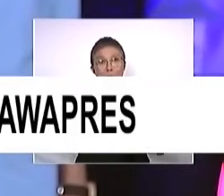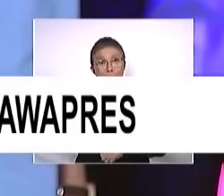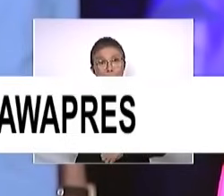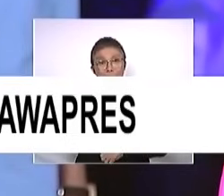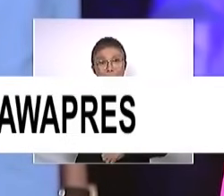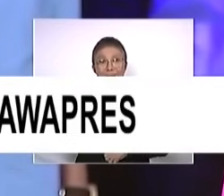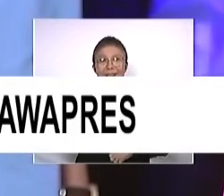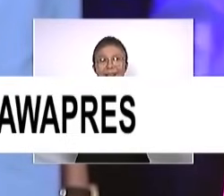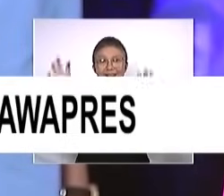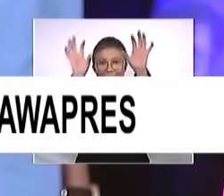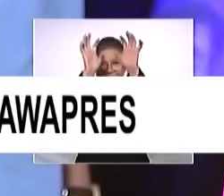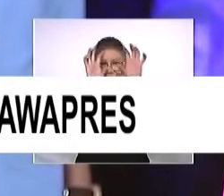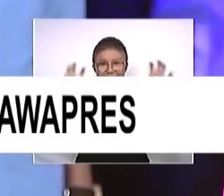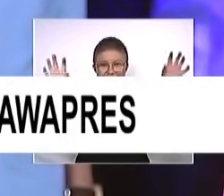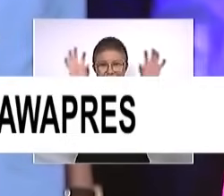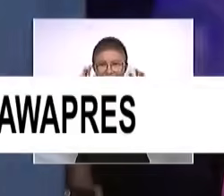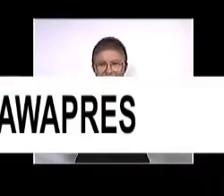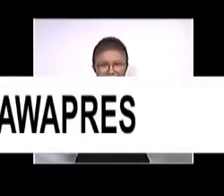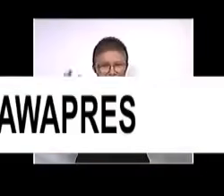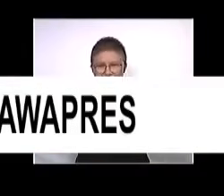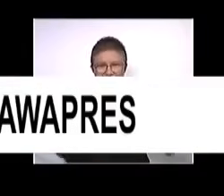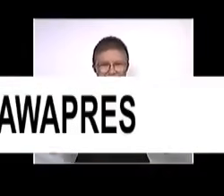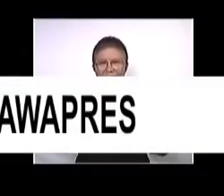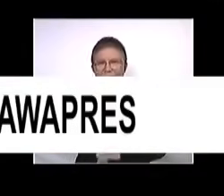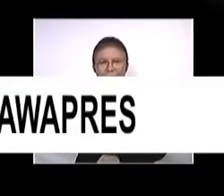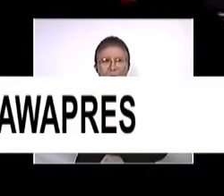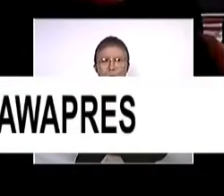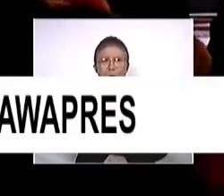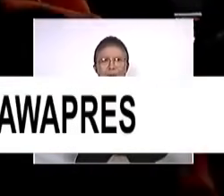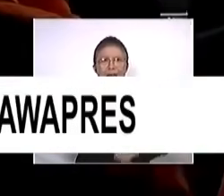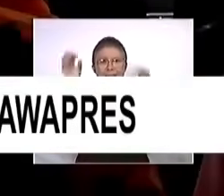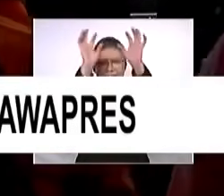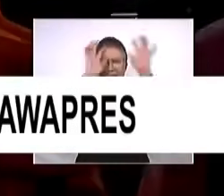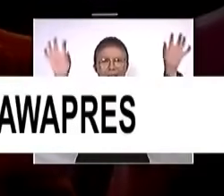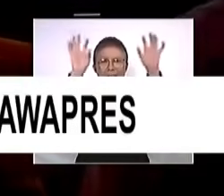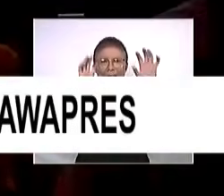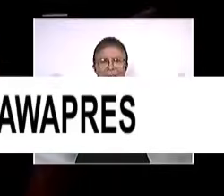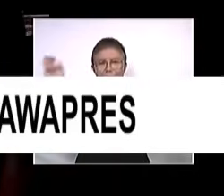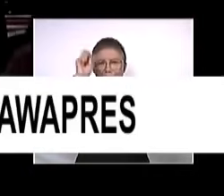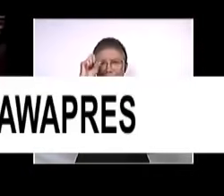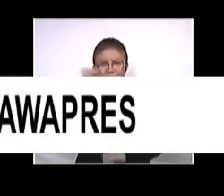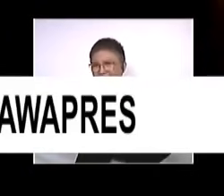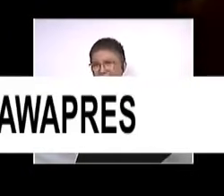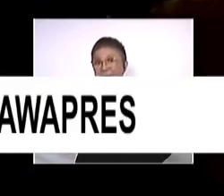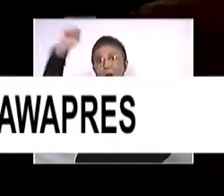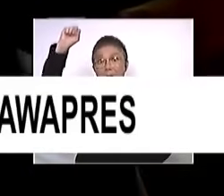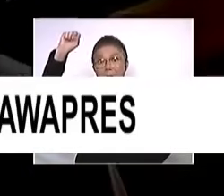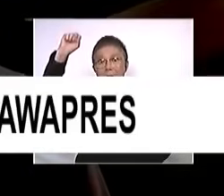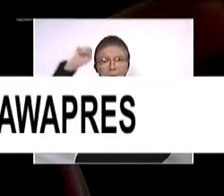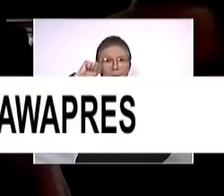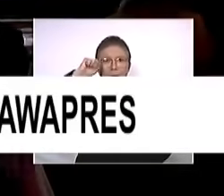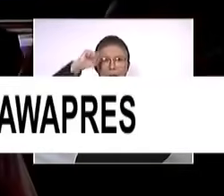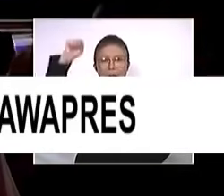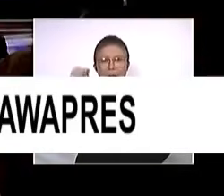bilang ketika cawapres punya keunggulan ya Salah satu keunggulan Cak Imin ee dia adalah aktivis Ya kemungkinan ee